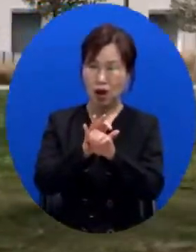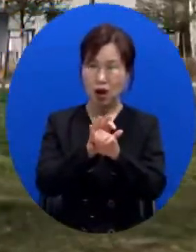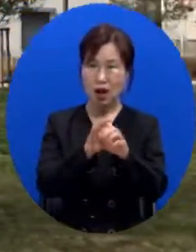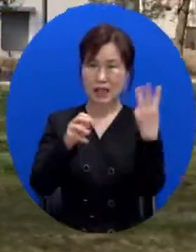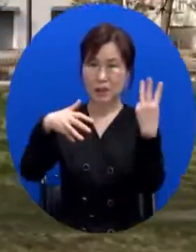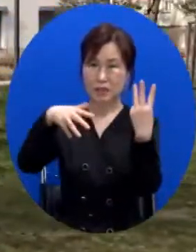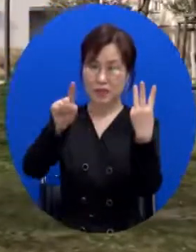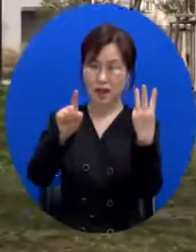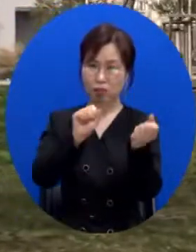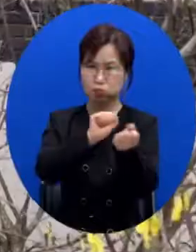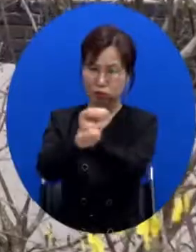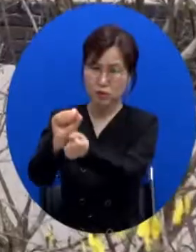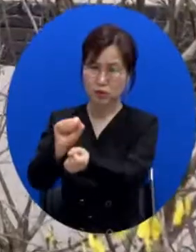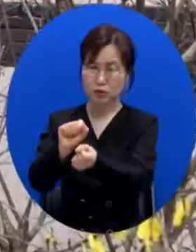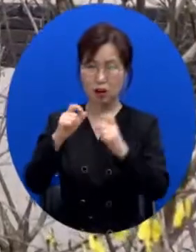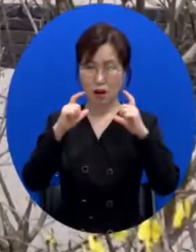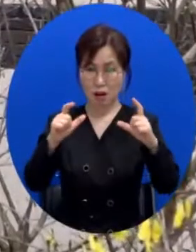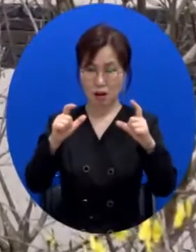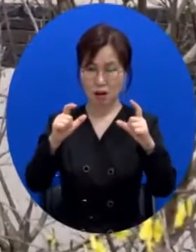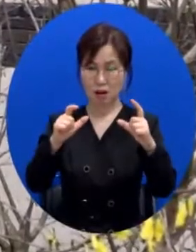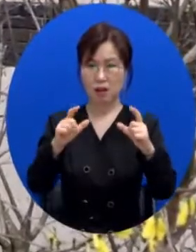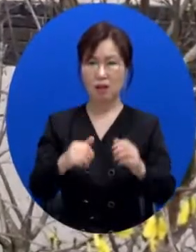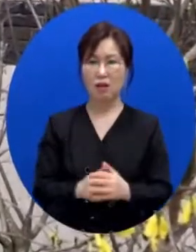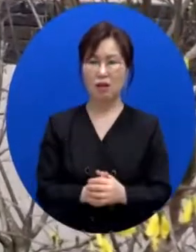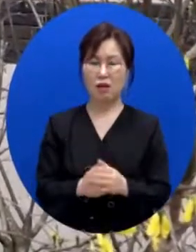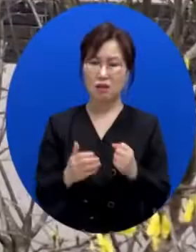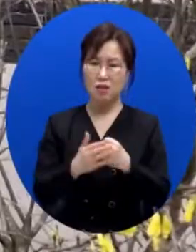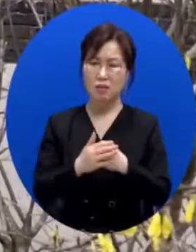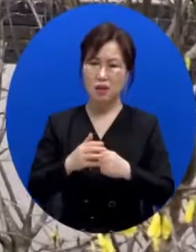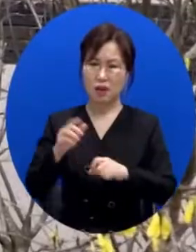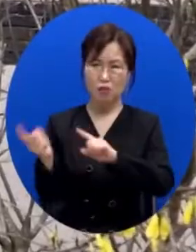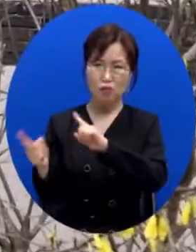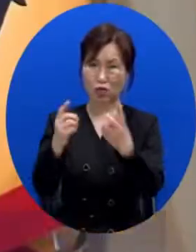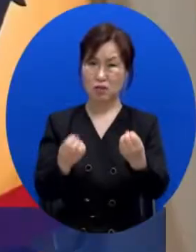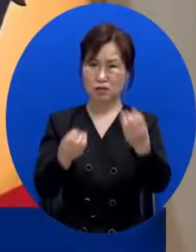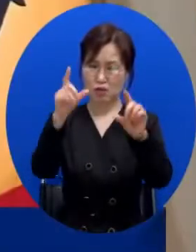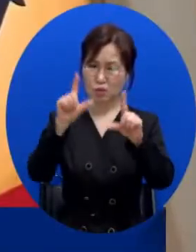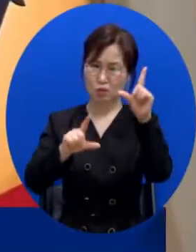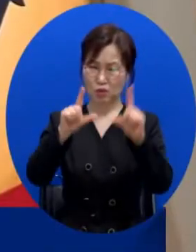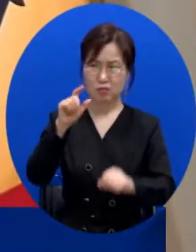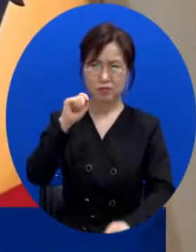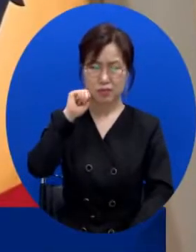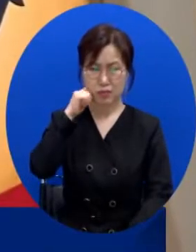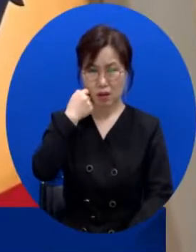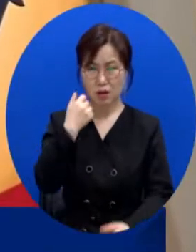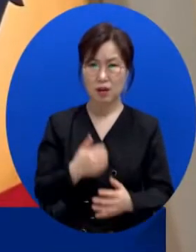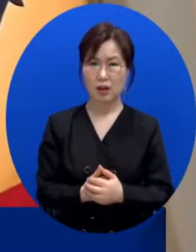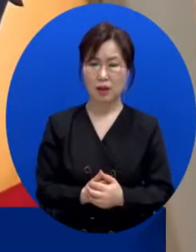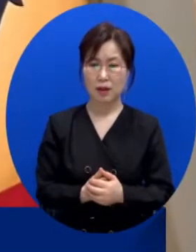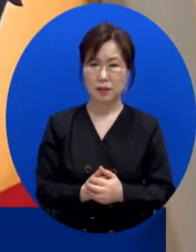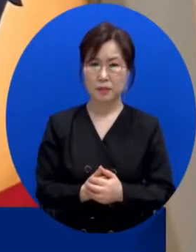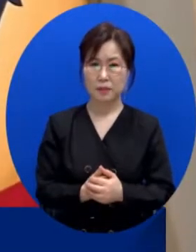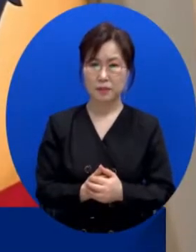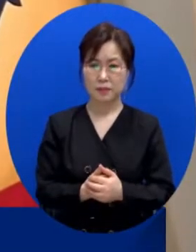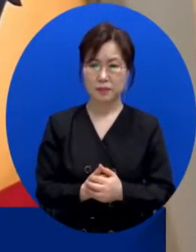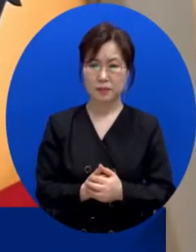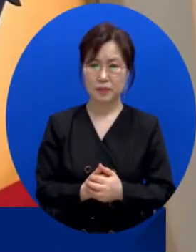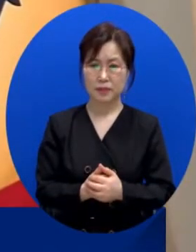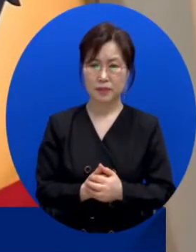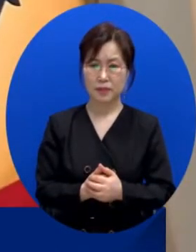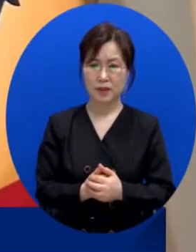가운데 맞이한 부활절 풍경은 이처럼 참담합니다. All die Appelle zu Geduld und Vernunft und